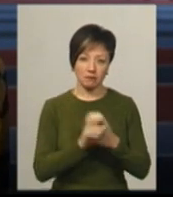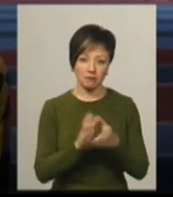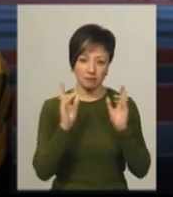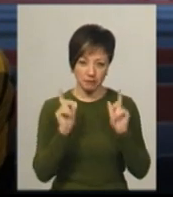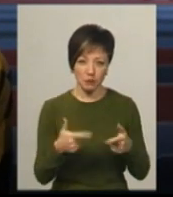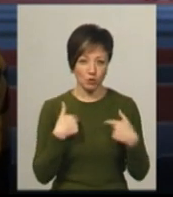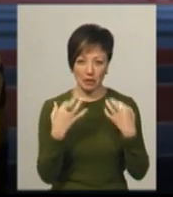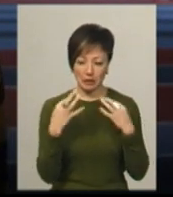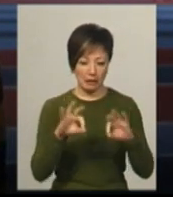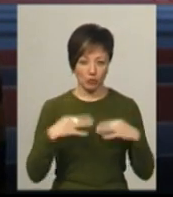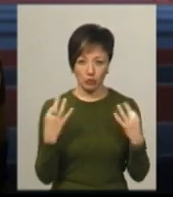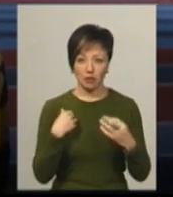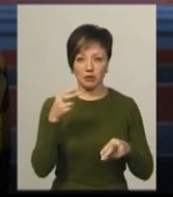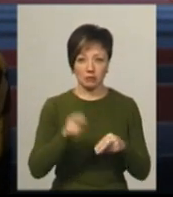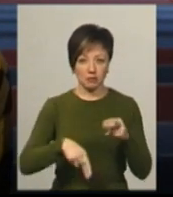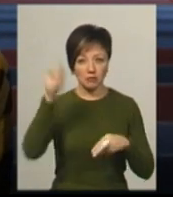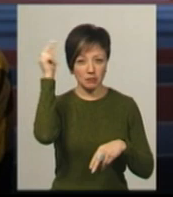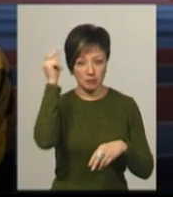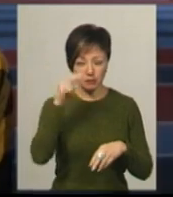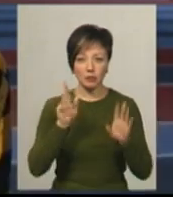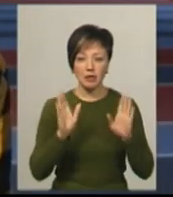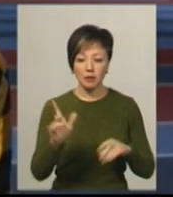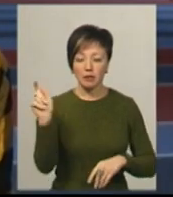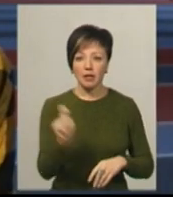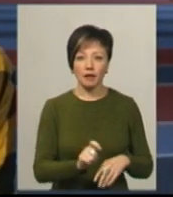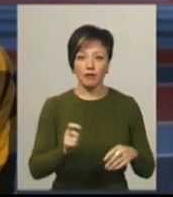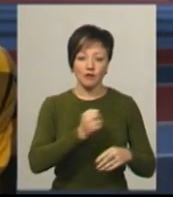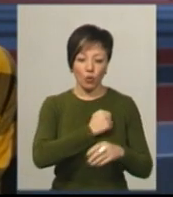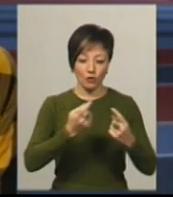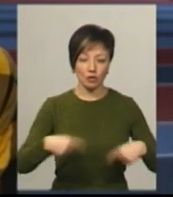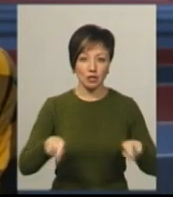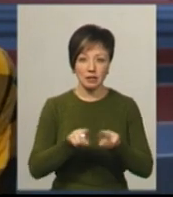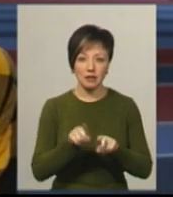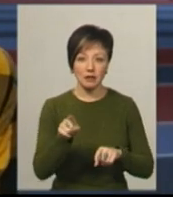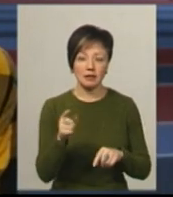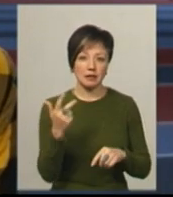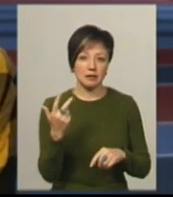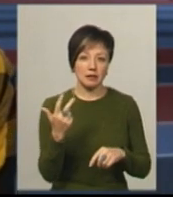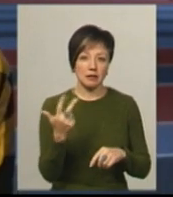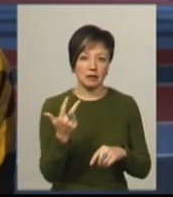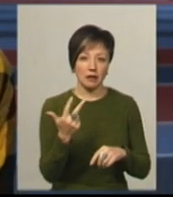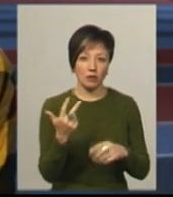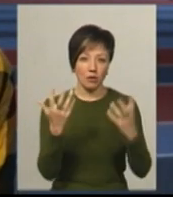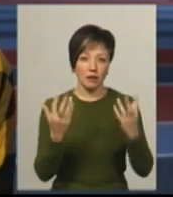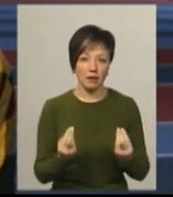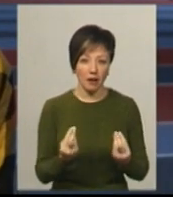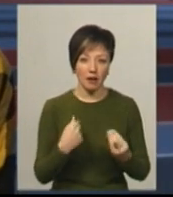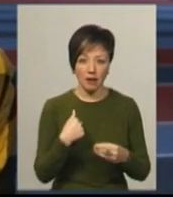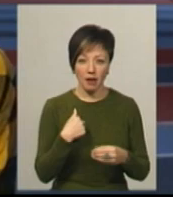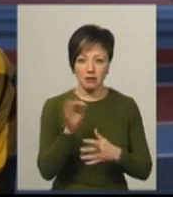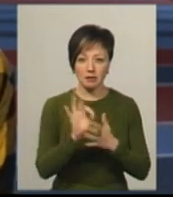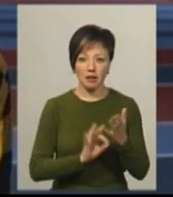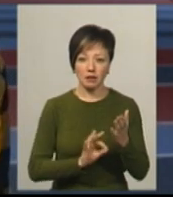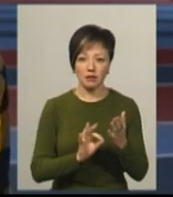пустили, довчився. А потім, як тільки я приїхав в частину, буквально з третього, по-моєму, дня, я одразу